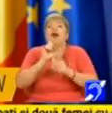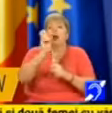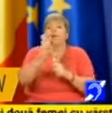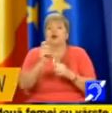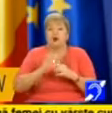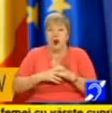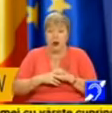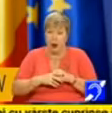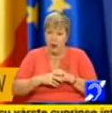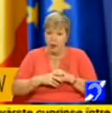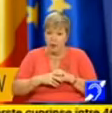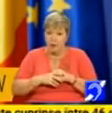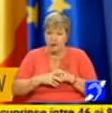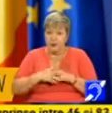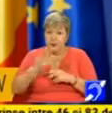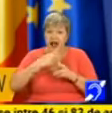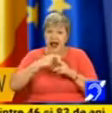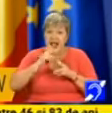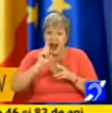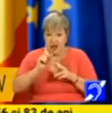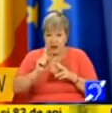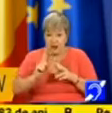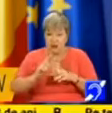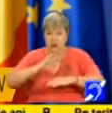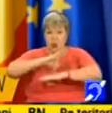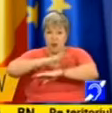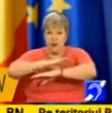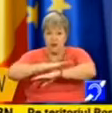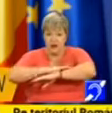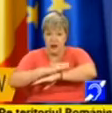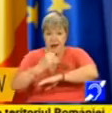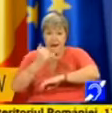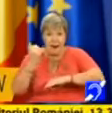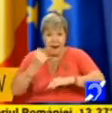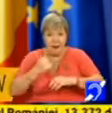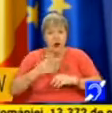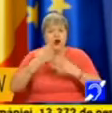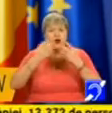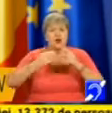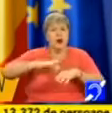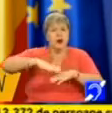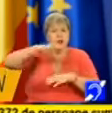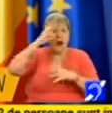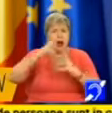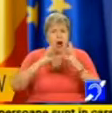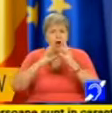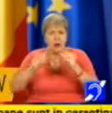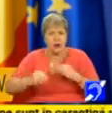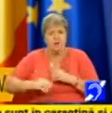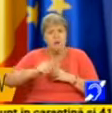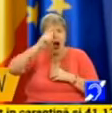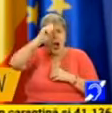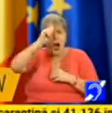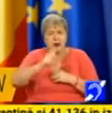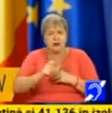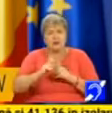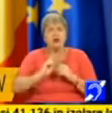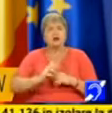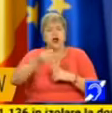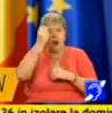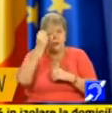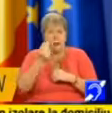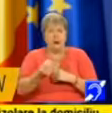Este foarte clar, în condițiile în care marea majoritate a românilor a respectat foarte bine